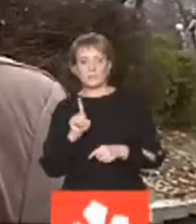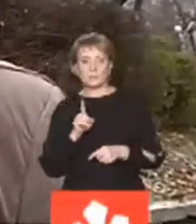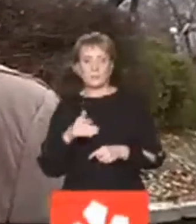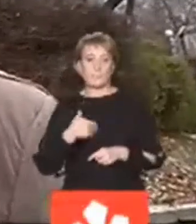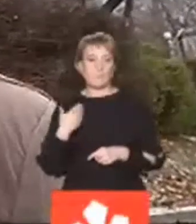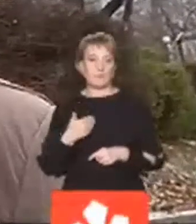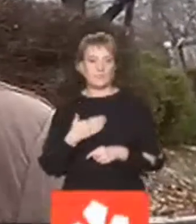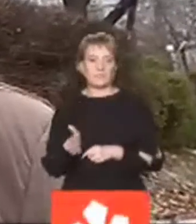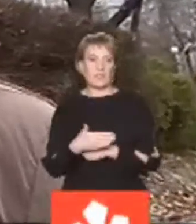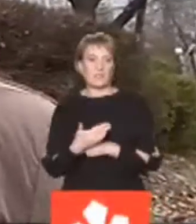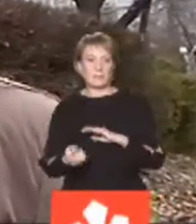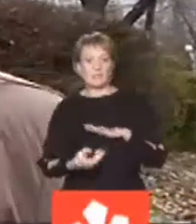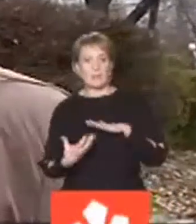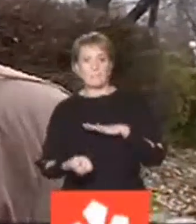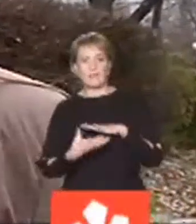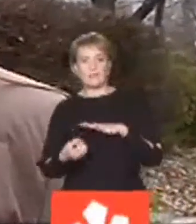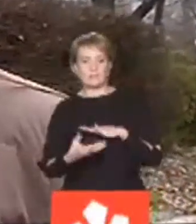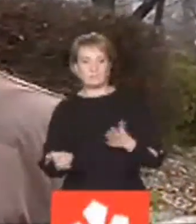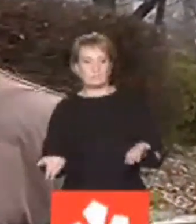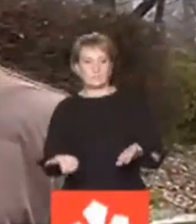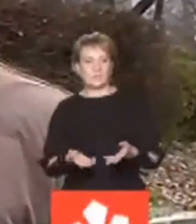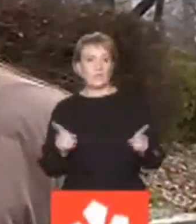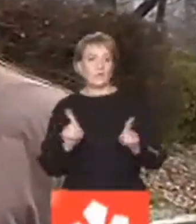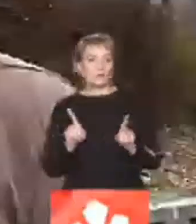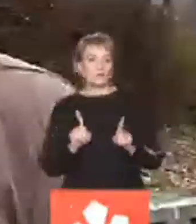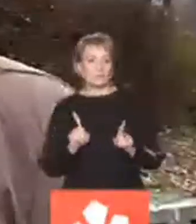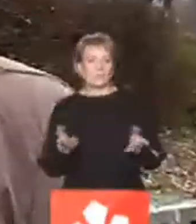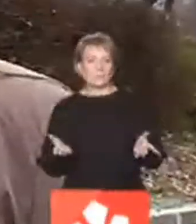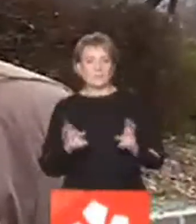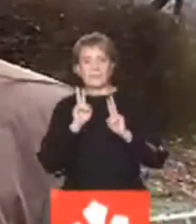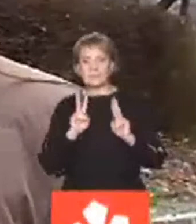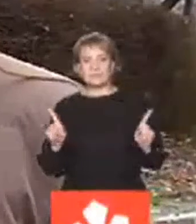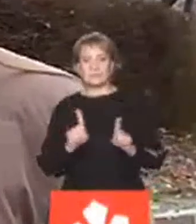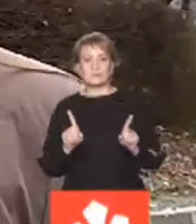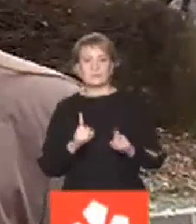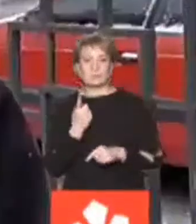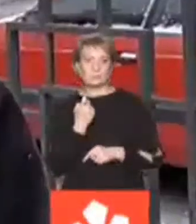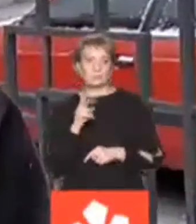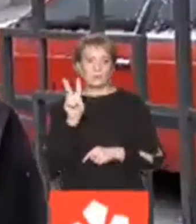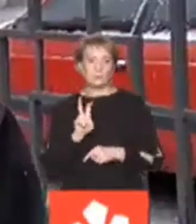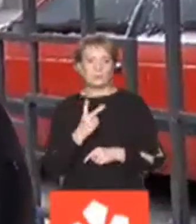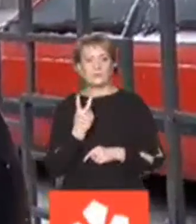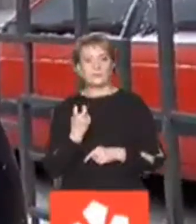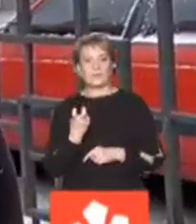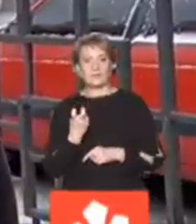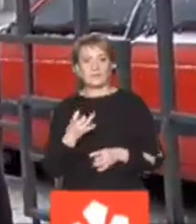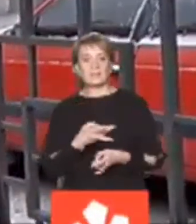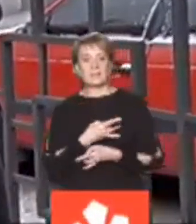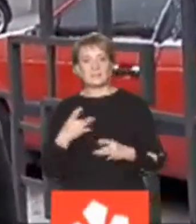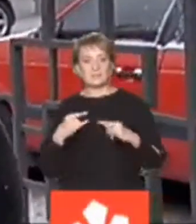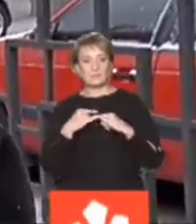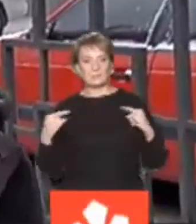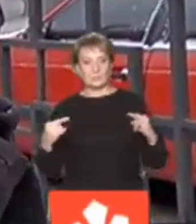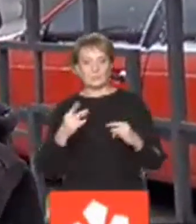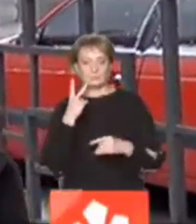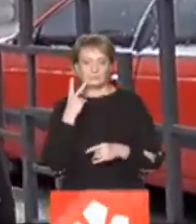полезне, не знаю, риба на пару і барові овочі. Що-небудь таке. Не знаю, $100, 200. На святковий стіл,